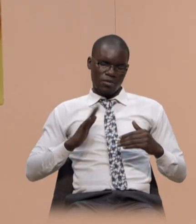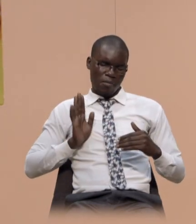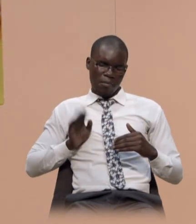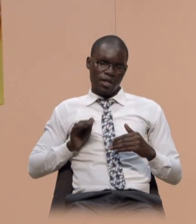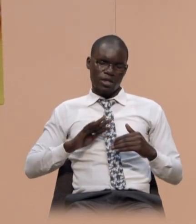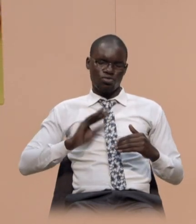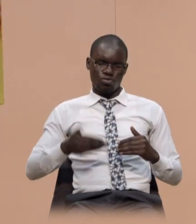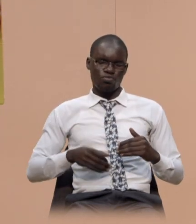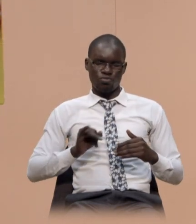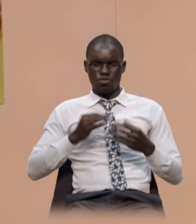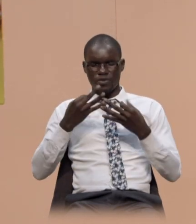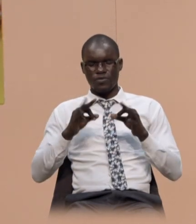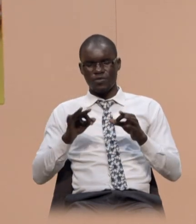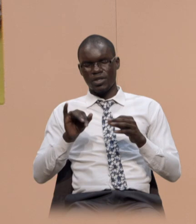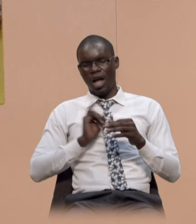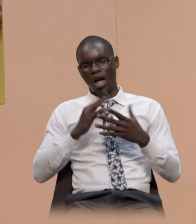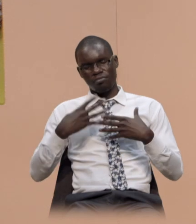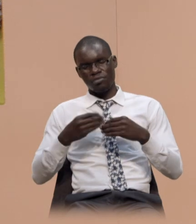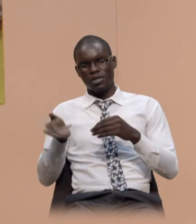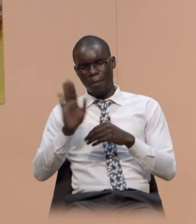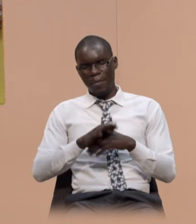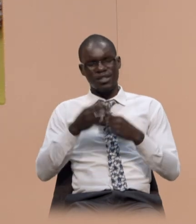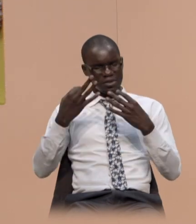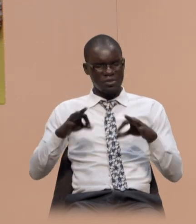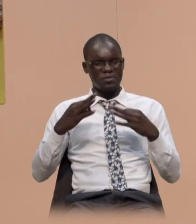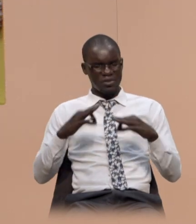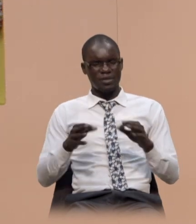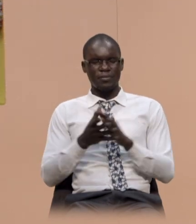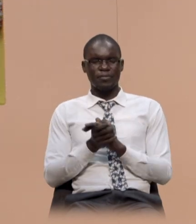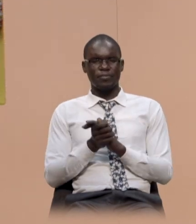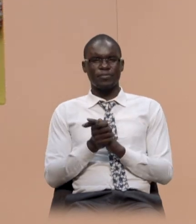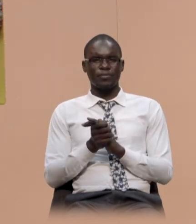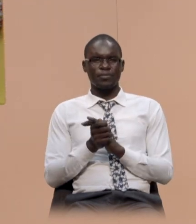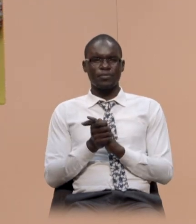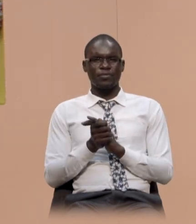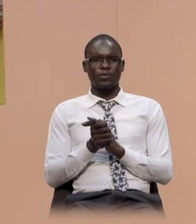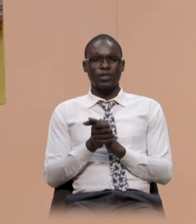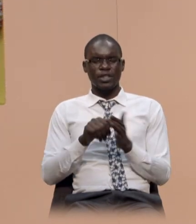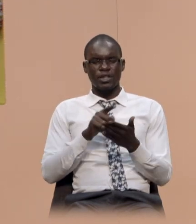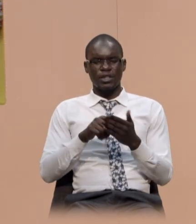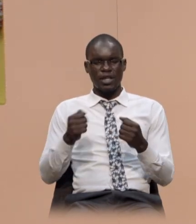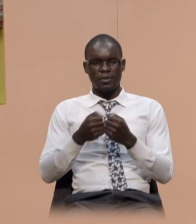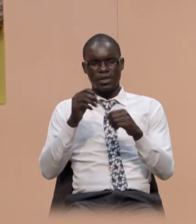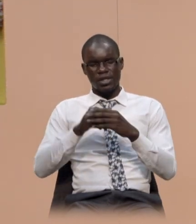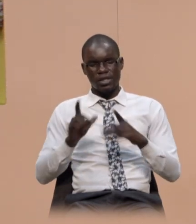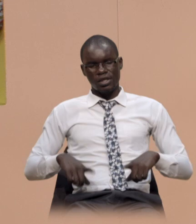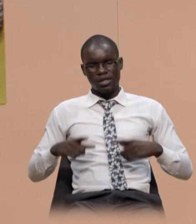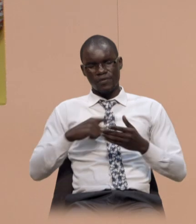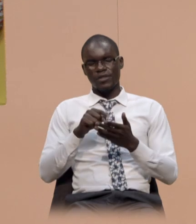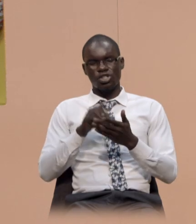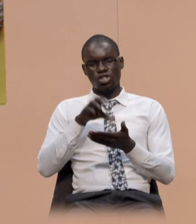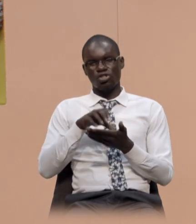tena nikiwa bure. Watumishi wa Bwana, hivi ndivyo maneno yanavyoweza kufanyika maishani mwa kila mmoja wetu. Katika hali